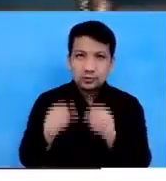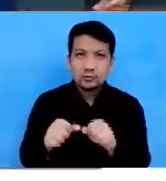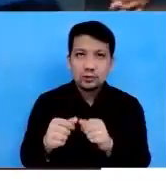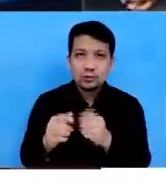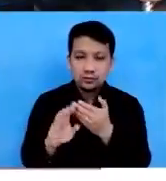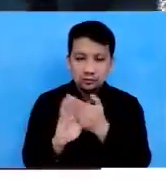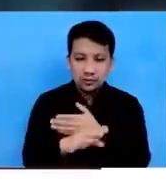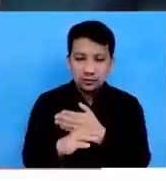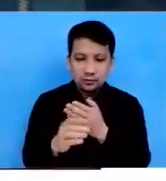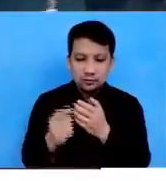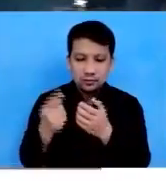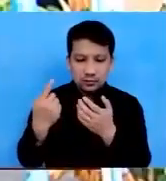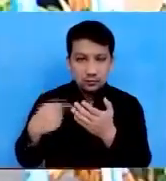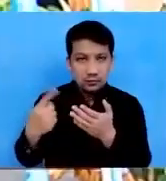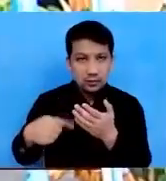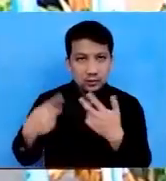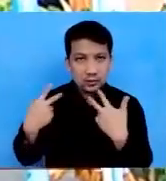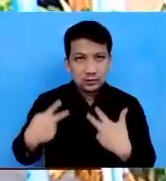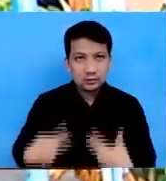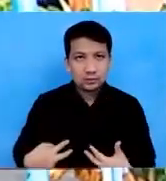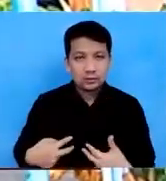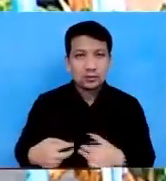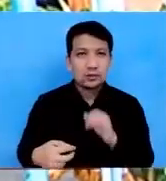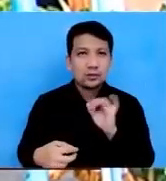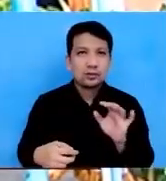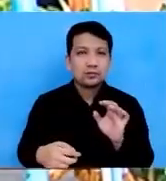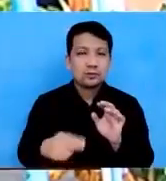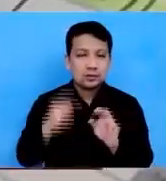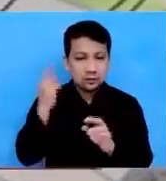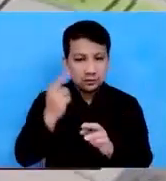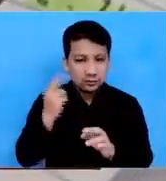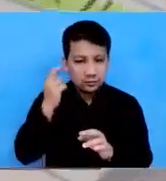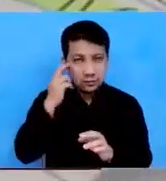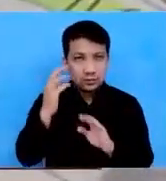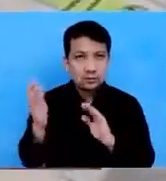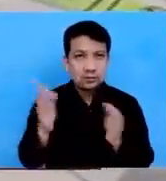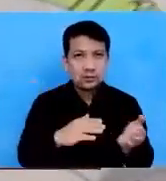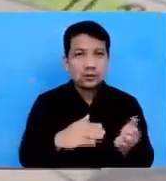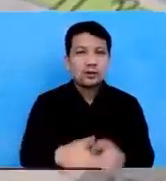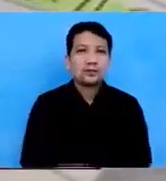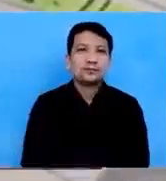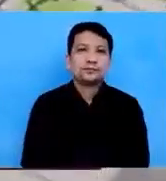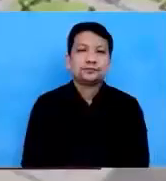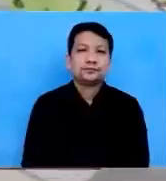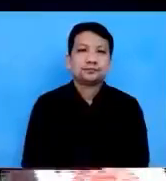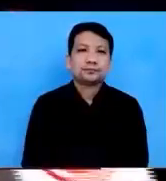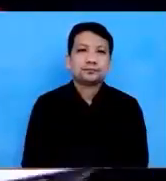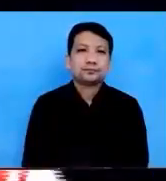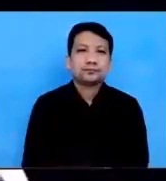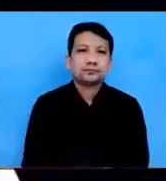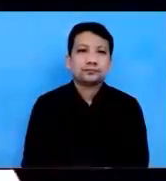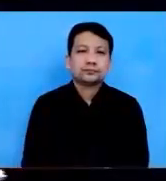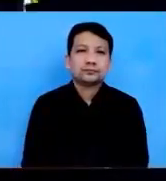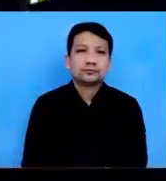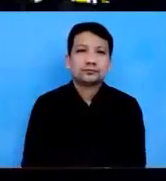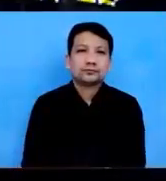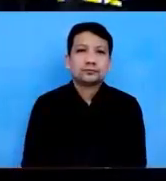ang mga bangkay. Ito ay para malaman ang dahilan ng kanilang pagkamatay. We'll give you the list of the